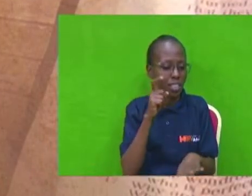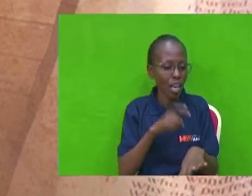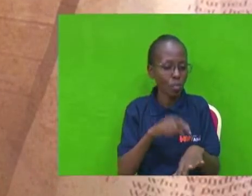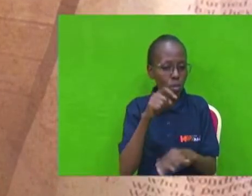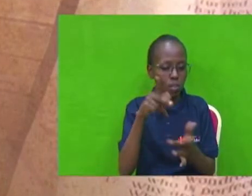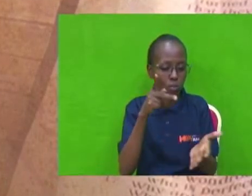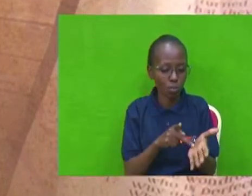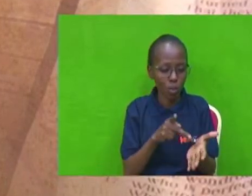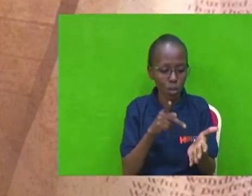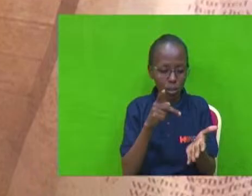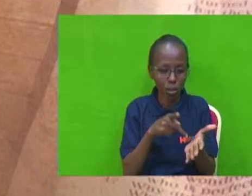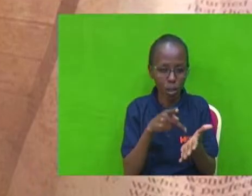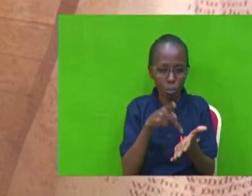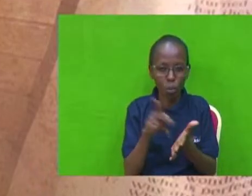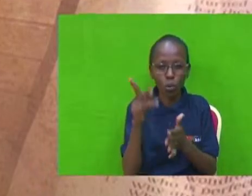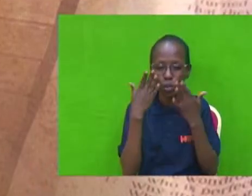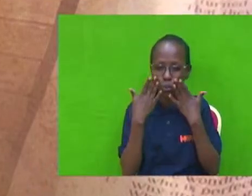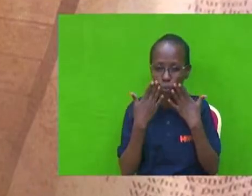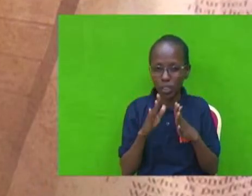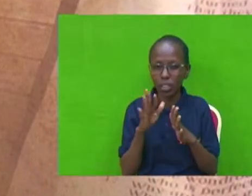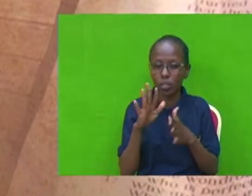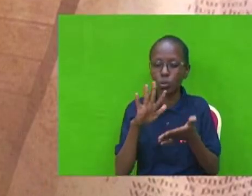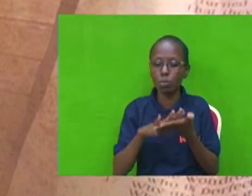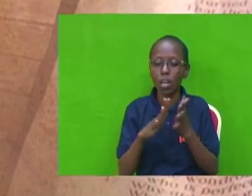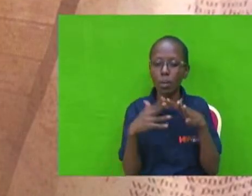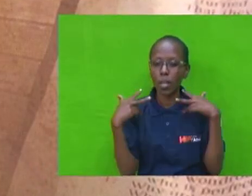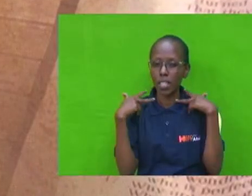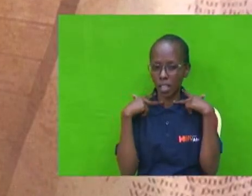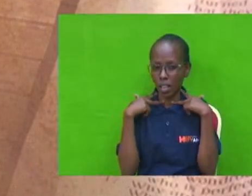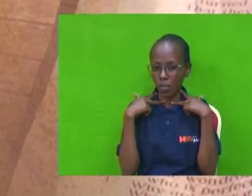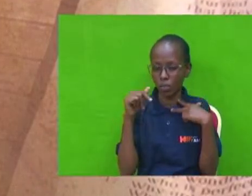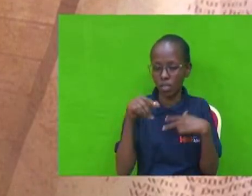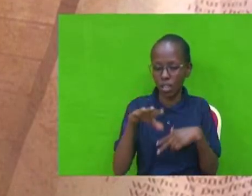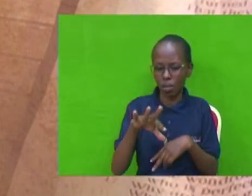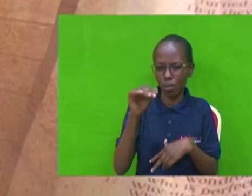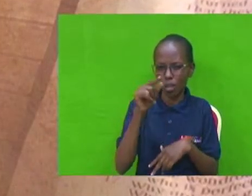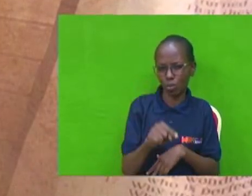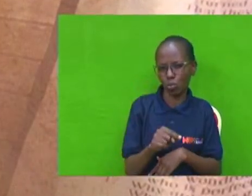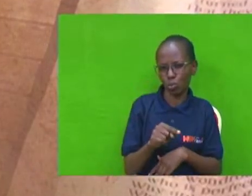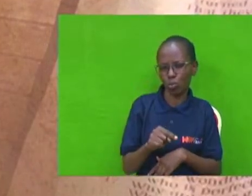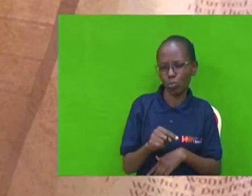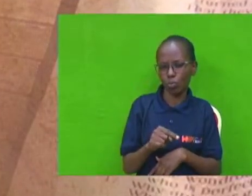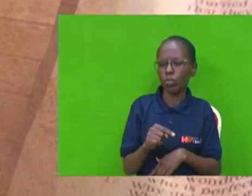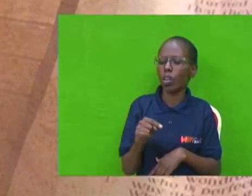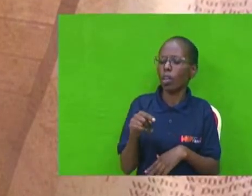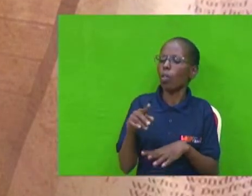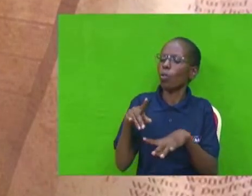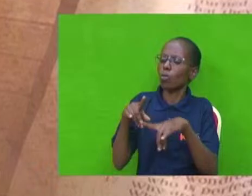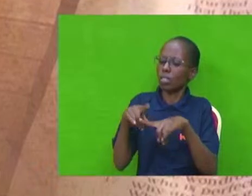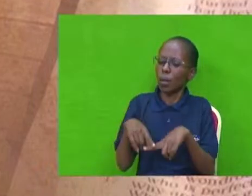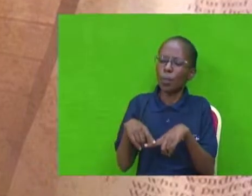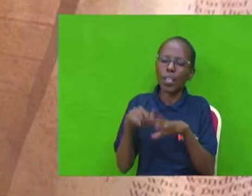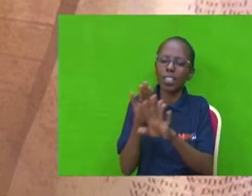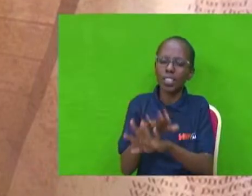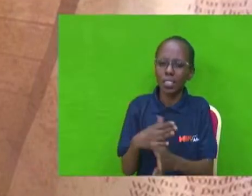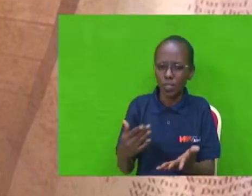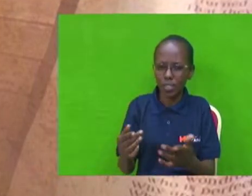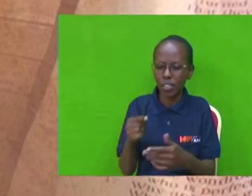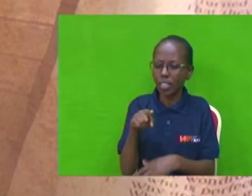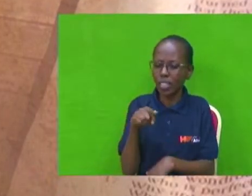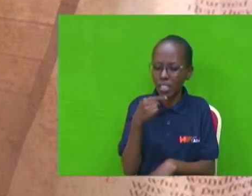mtumwa kwa mtu, inamaanisha kwamba amekuchukua, unamtegemea kwa kila kitu. Akisema huli